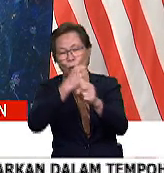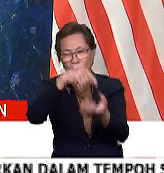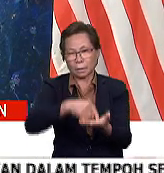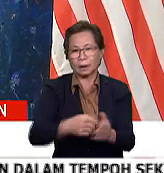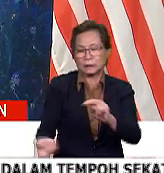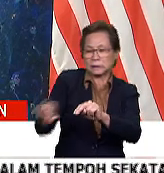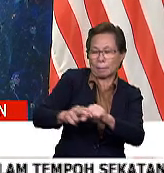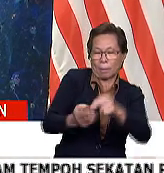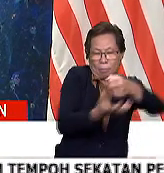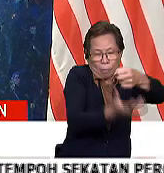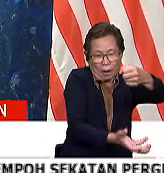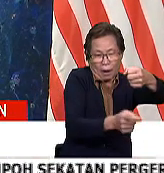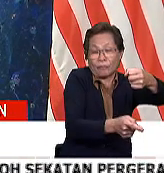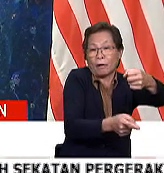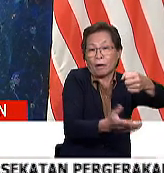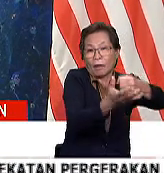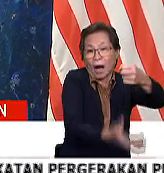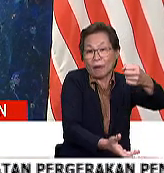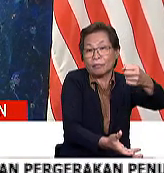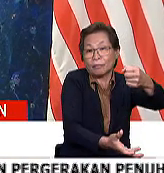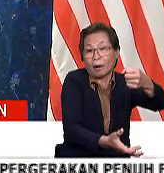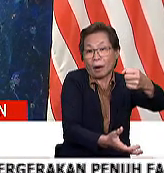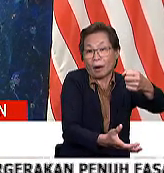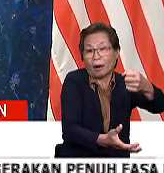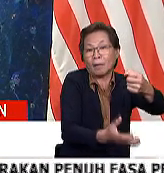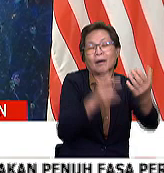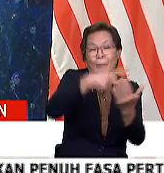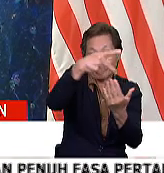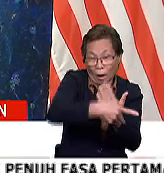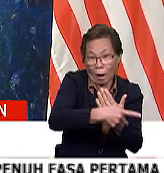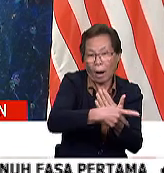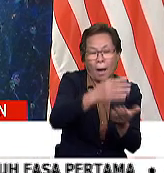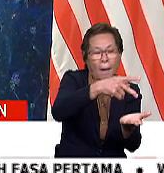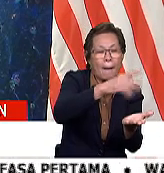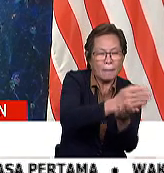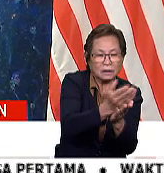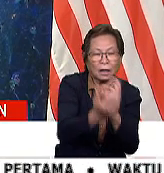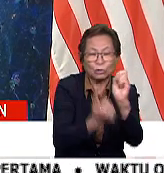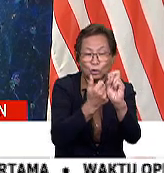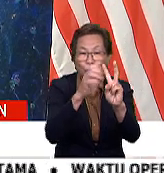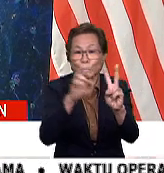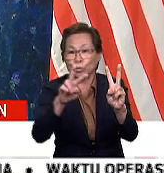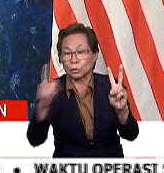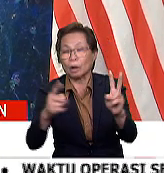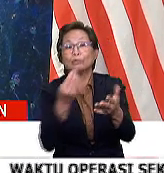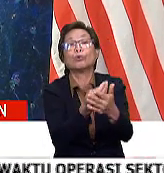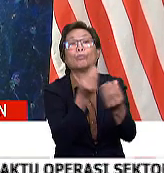t-cash tersebut dilengkapi oleh inisiatif belanjawan 2021 berjumlah